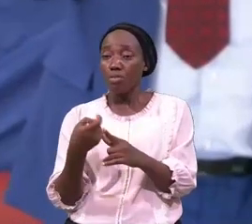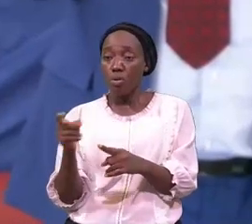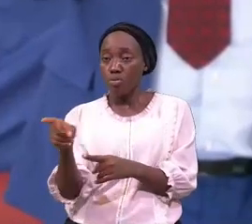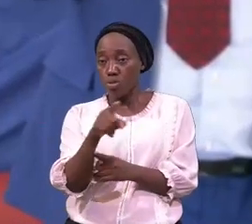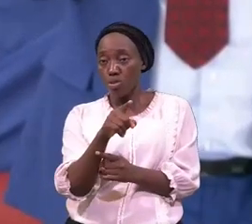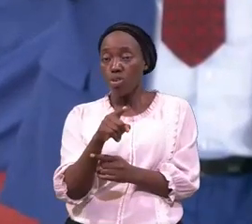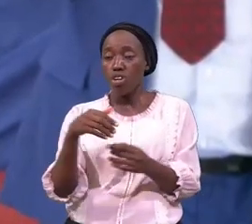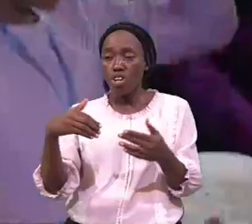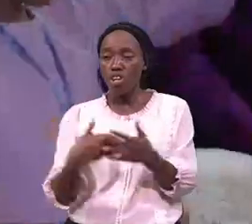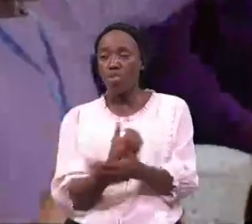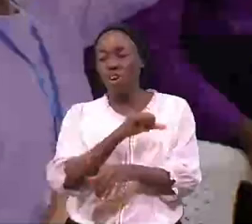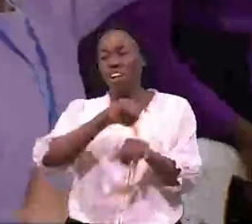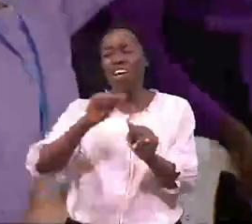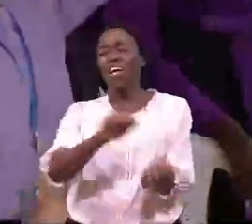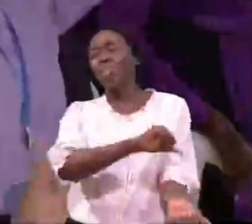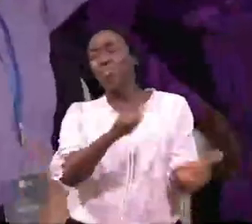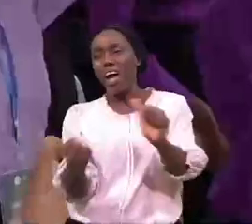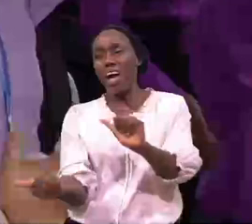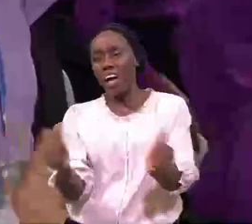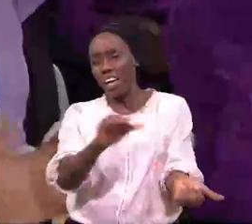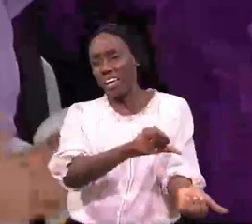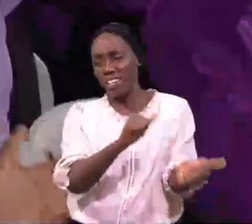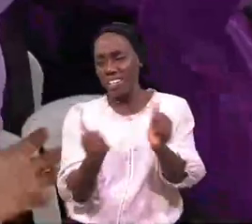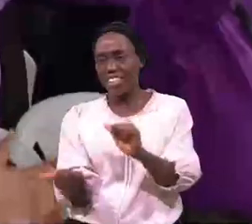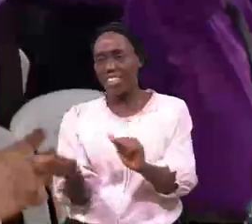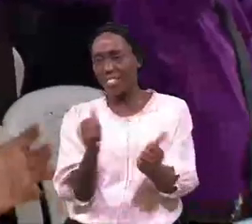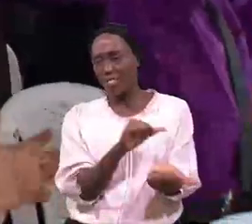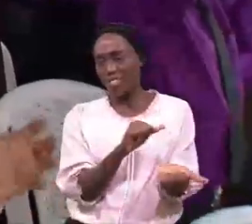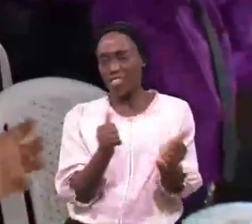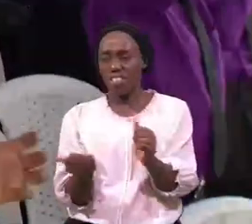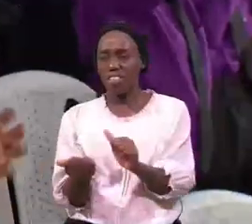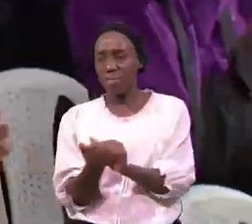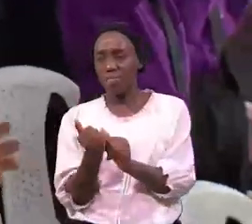une nouvelle onction, une nouvelle baptême est venue sur toi.